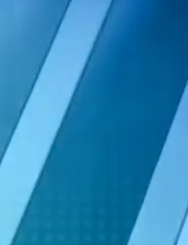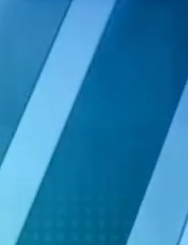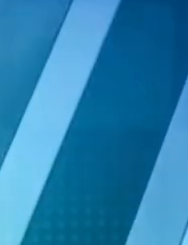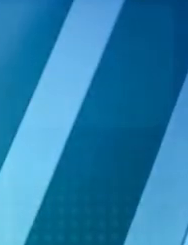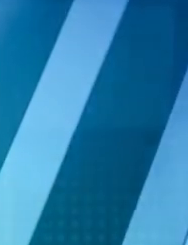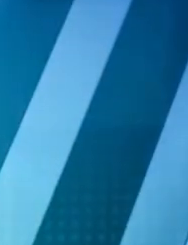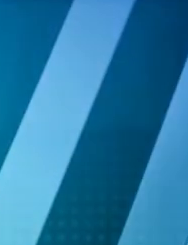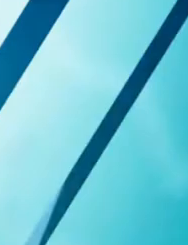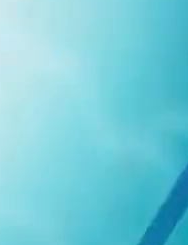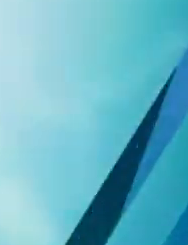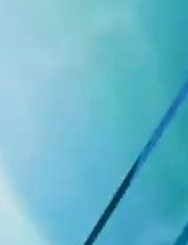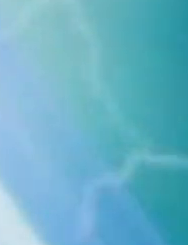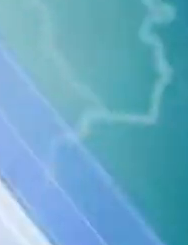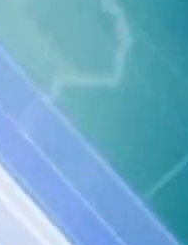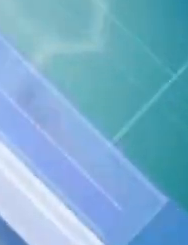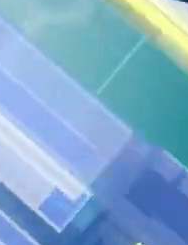Музика